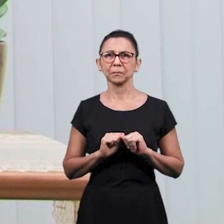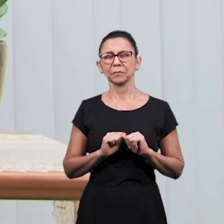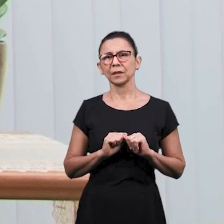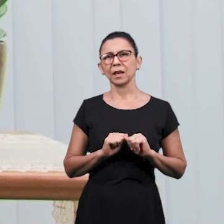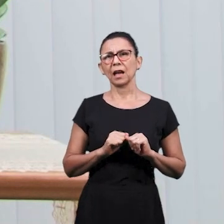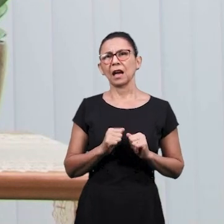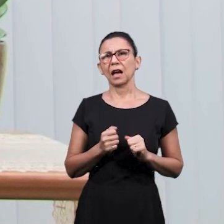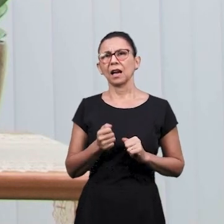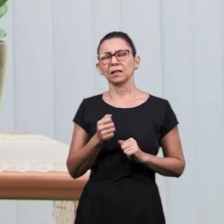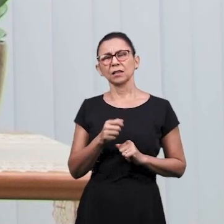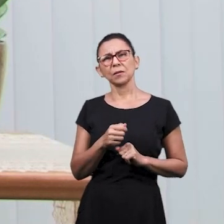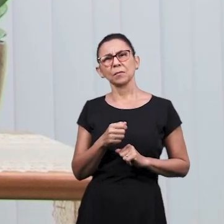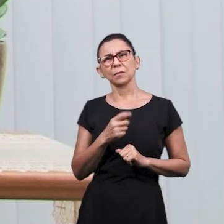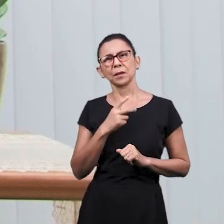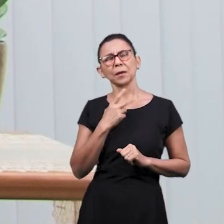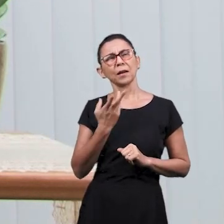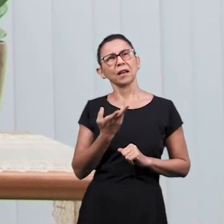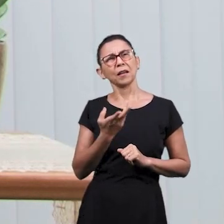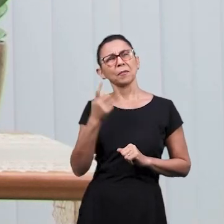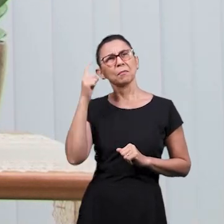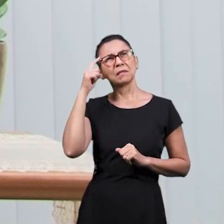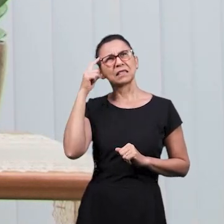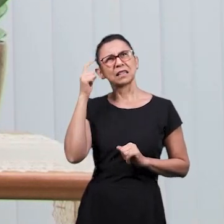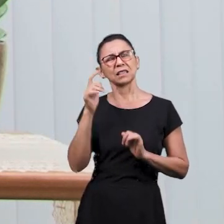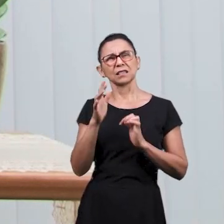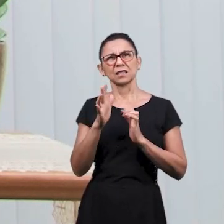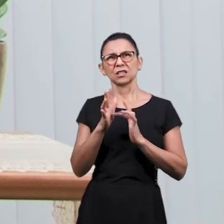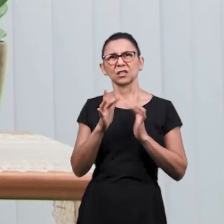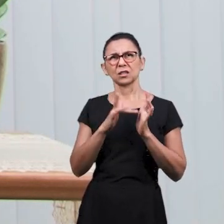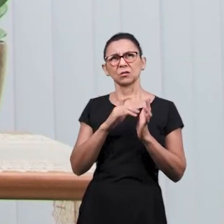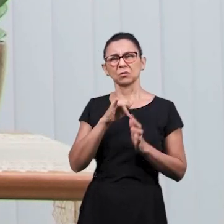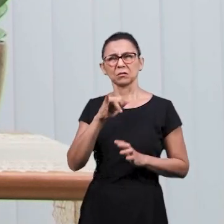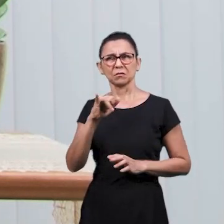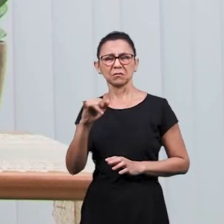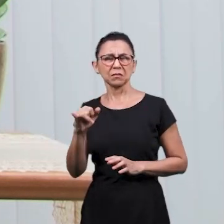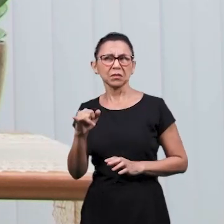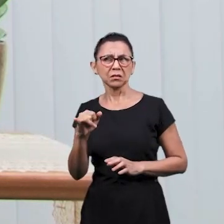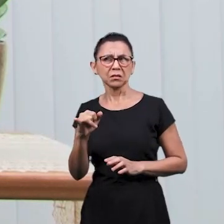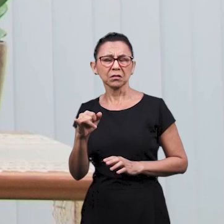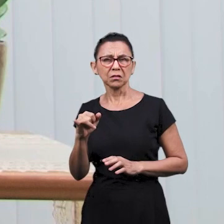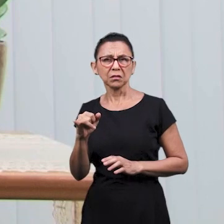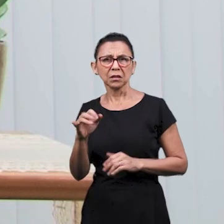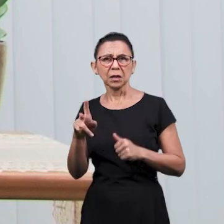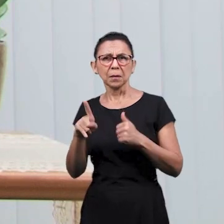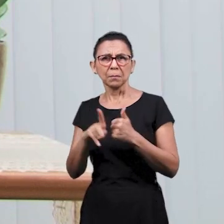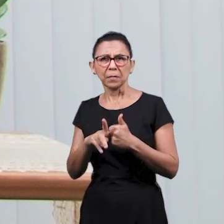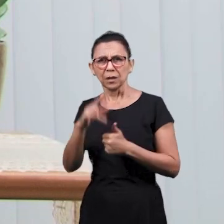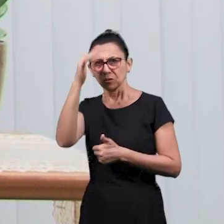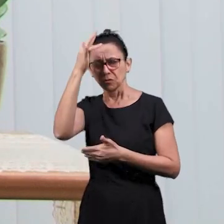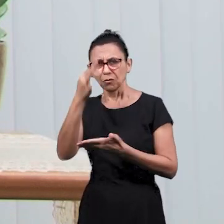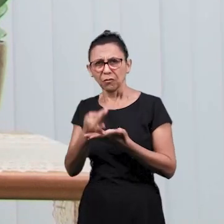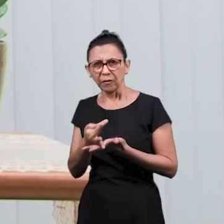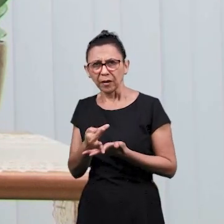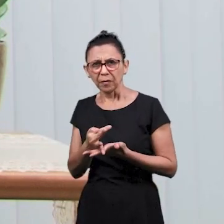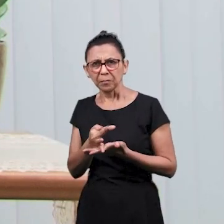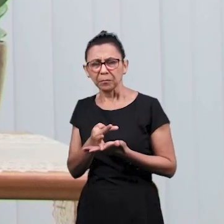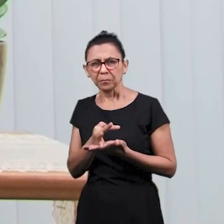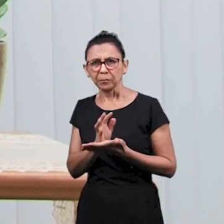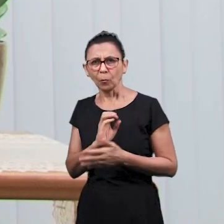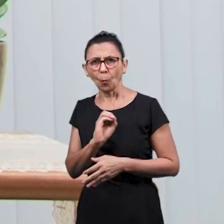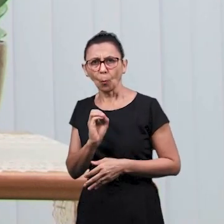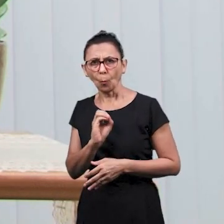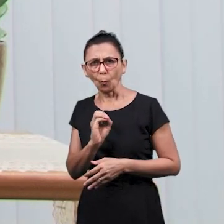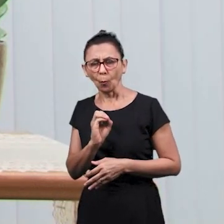не будем внимательны, мы подумаем, можем подумать, что у Петра не хватило веры для того,